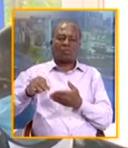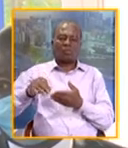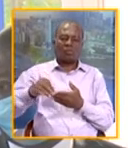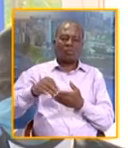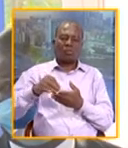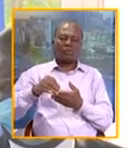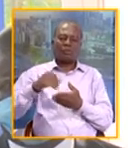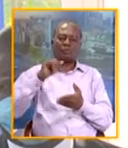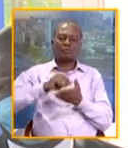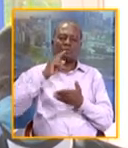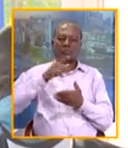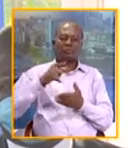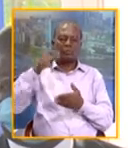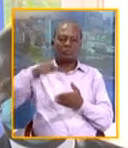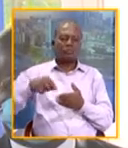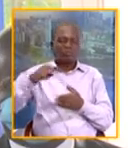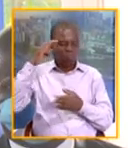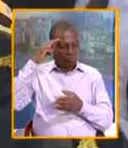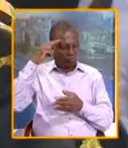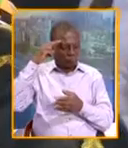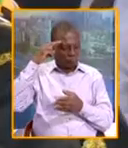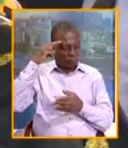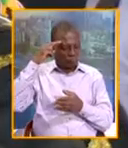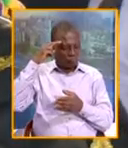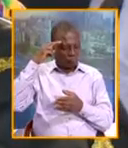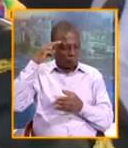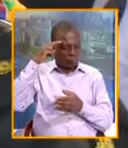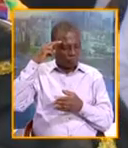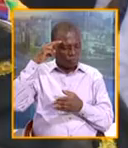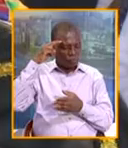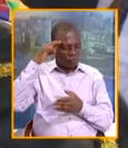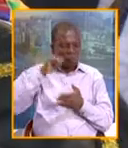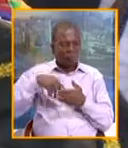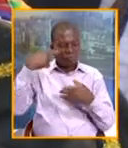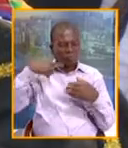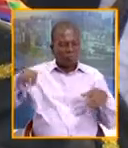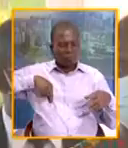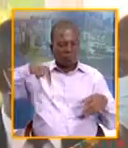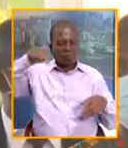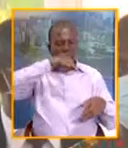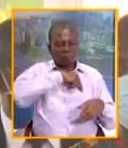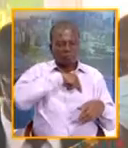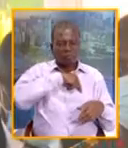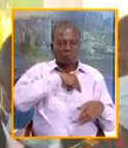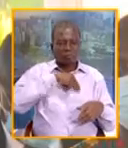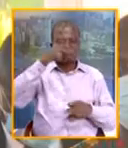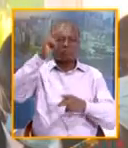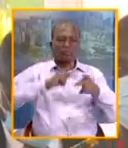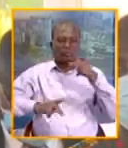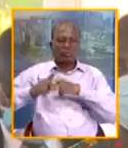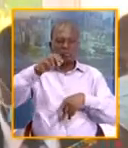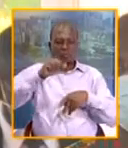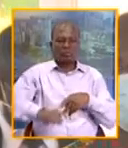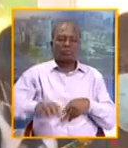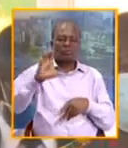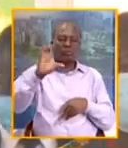cela doit nous faire réfléchir c'est ainsi que nous pauvres du sud comme